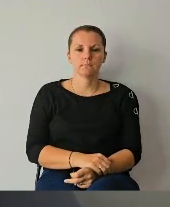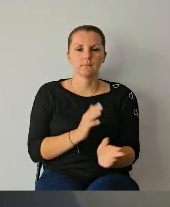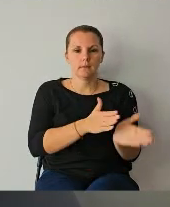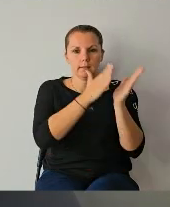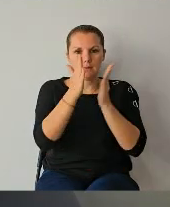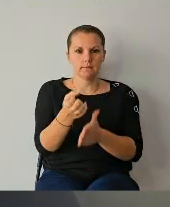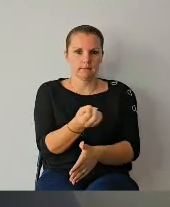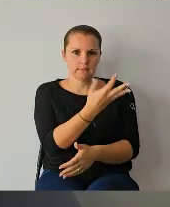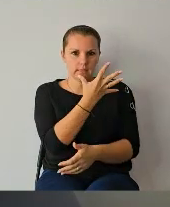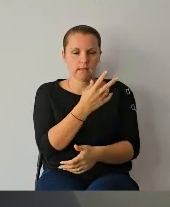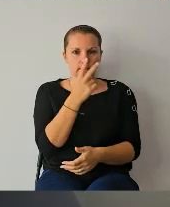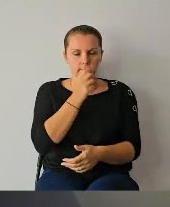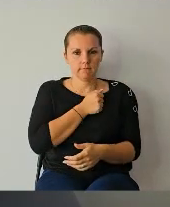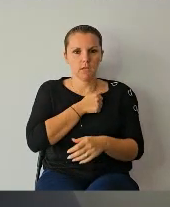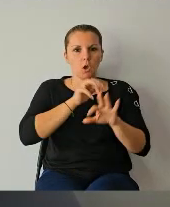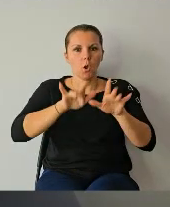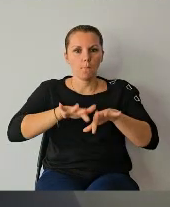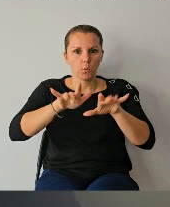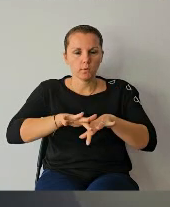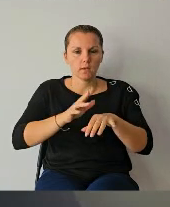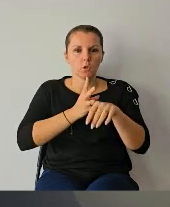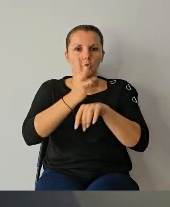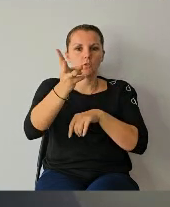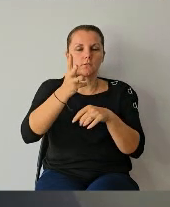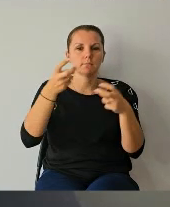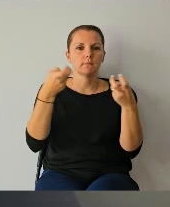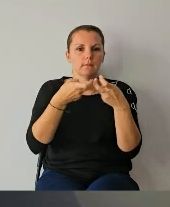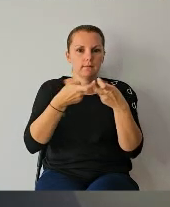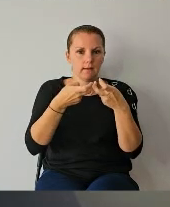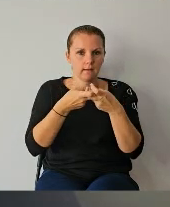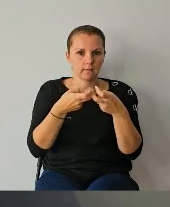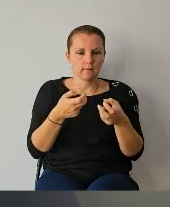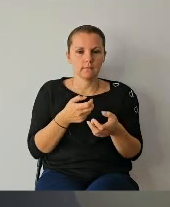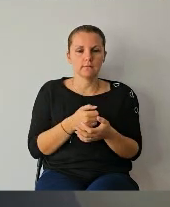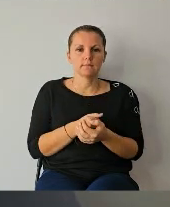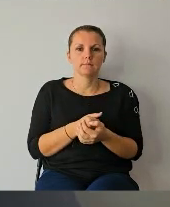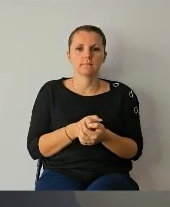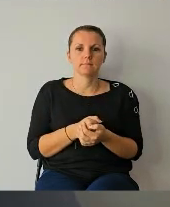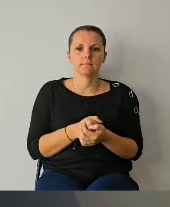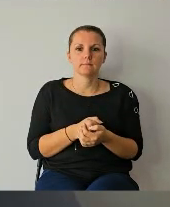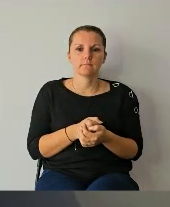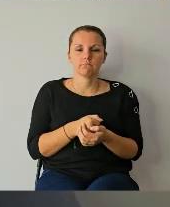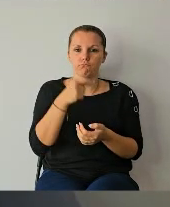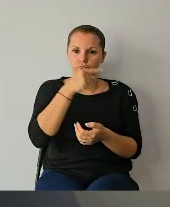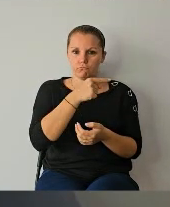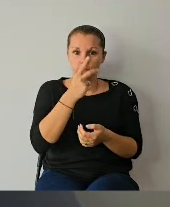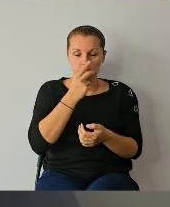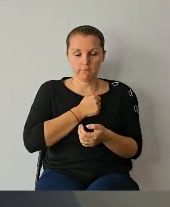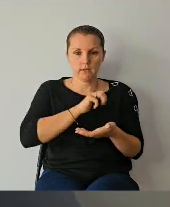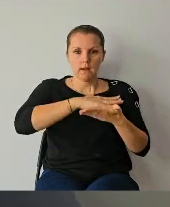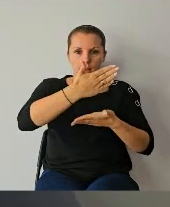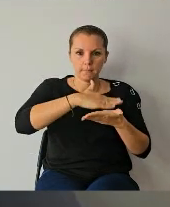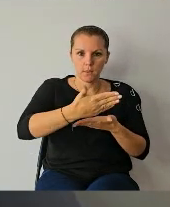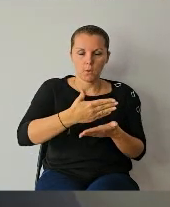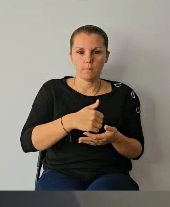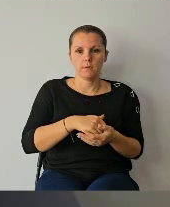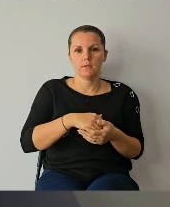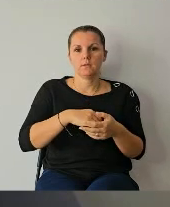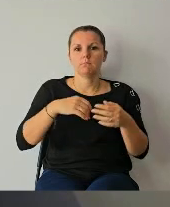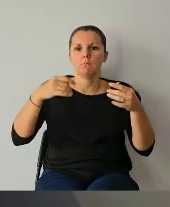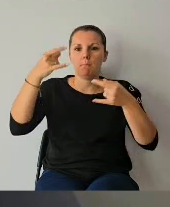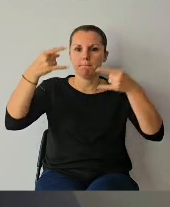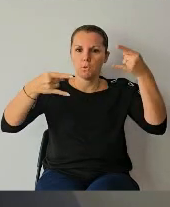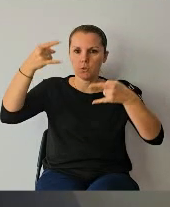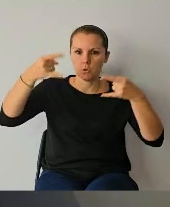Następny slajd przedstawia komputery i dostęp do internetu. Między innymi tutaj są wykazane laptopy, iPady, monitory